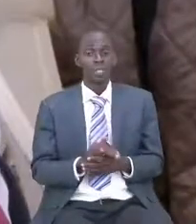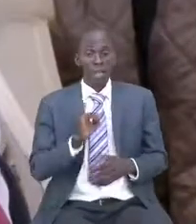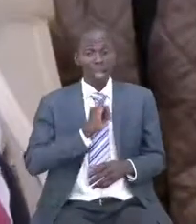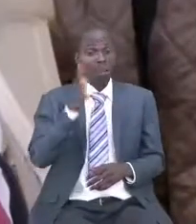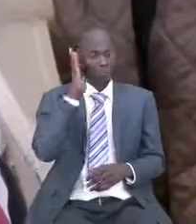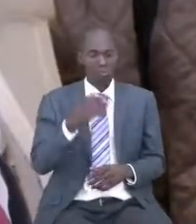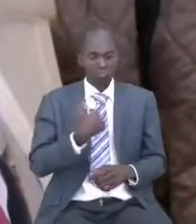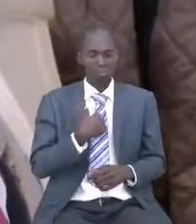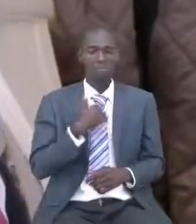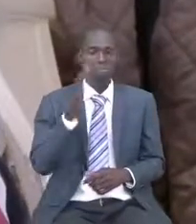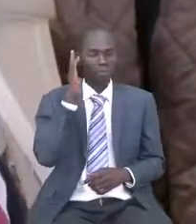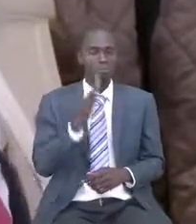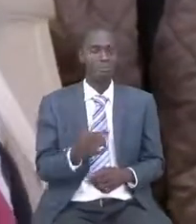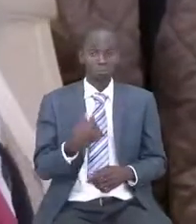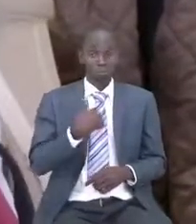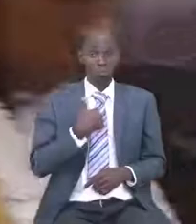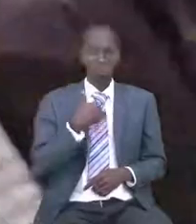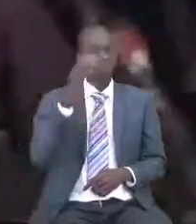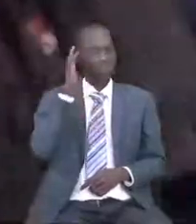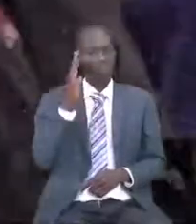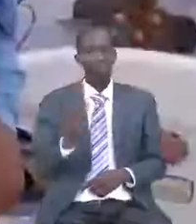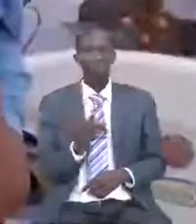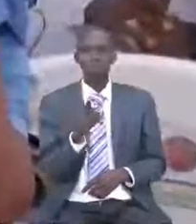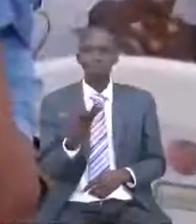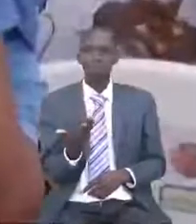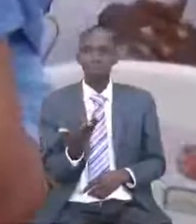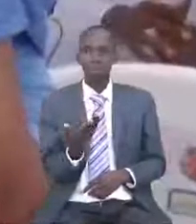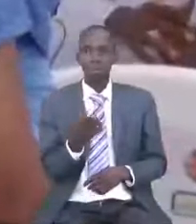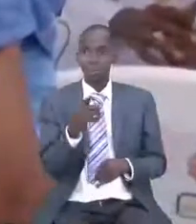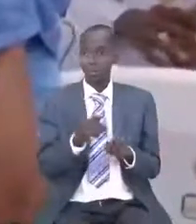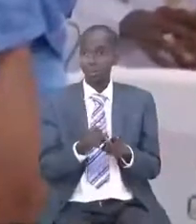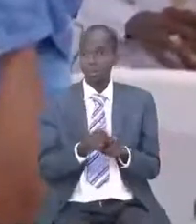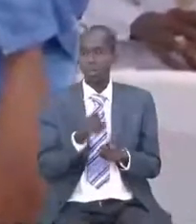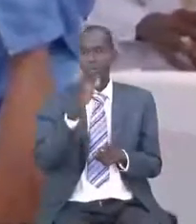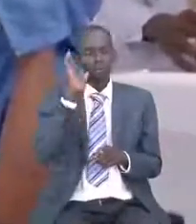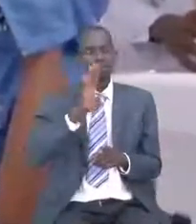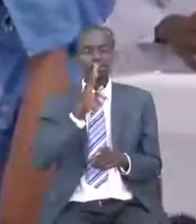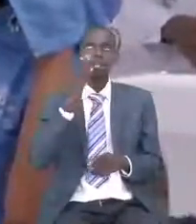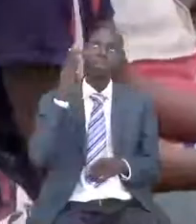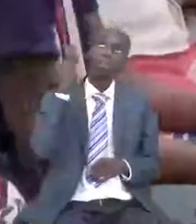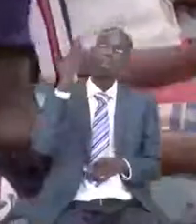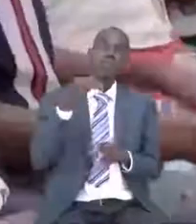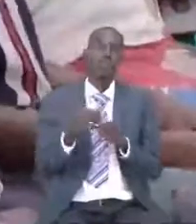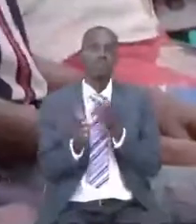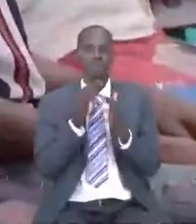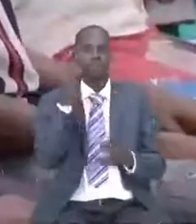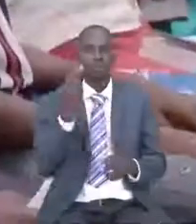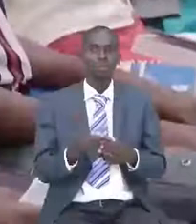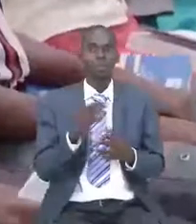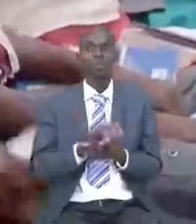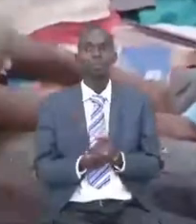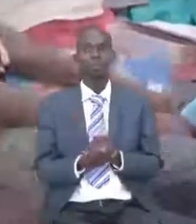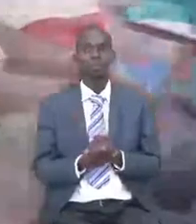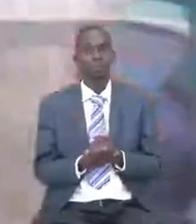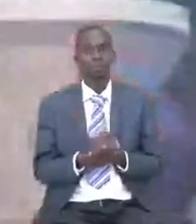Je le ferai. Il dit, je le ferai. Il dit, je le ferai. Et tu